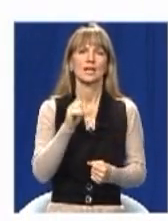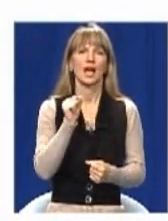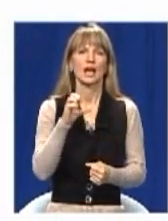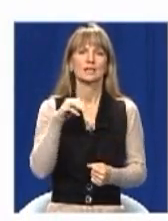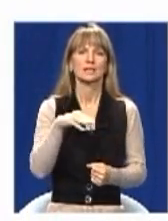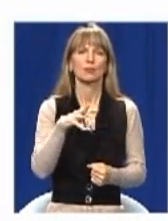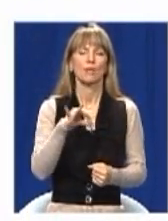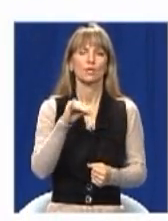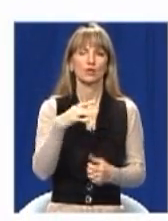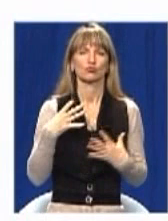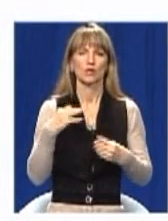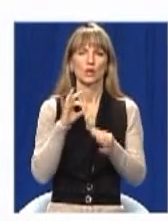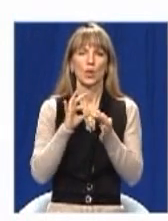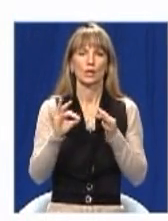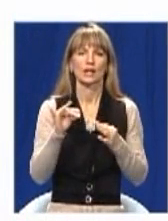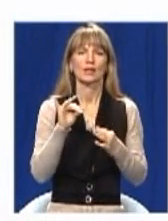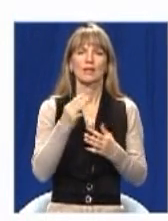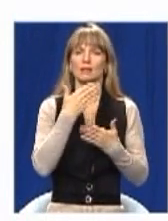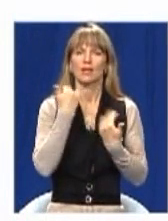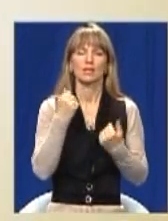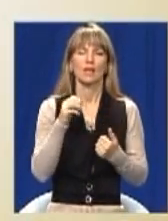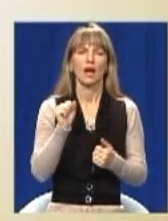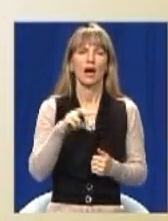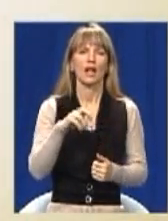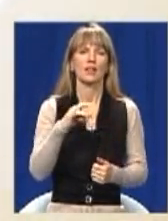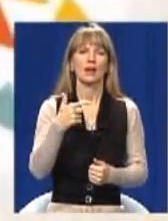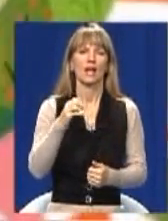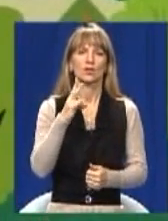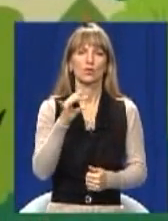їхня шерсть тонесенька та не є алергенною.